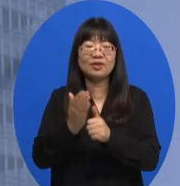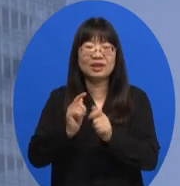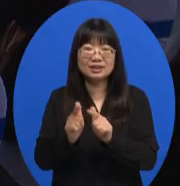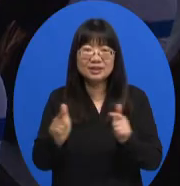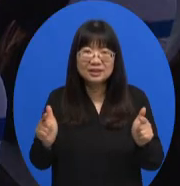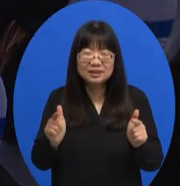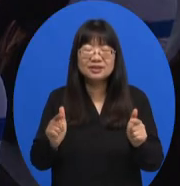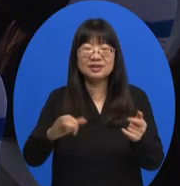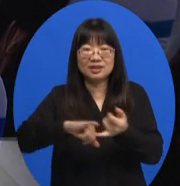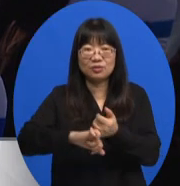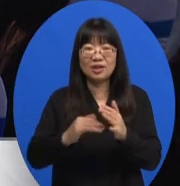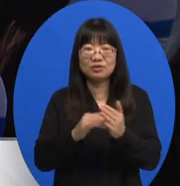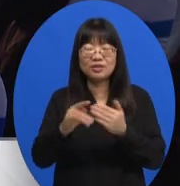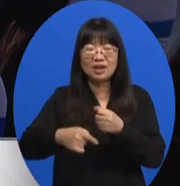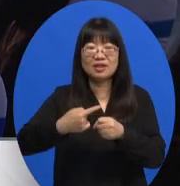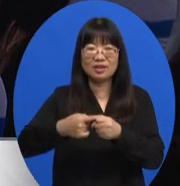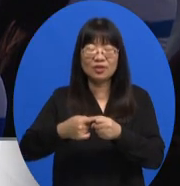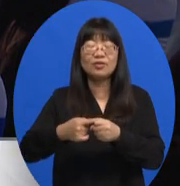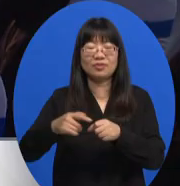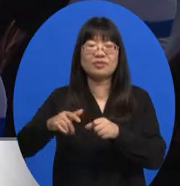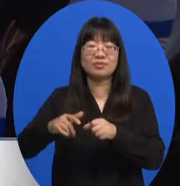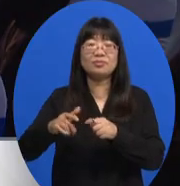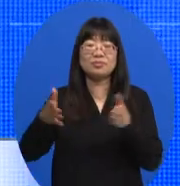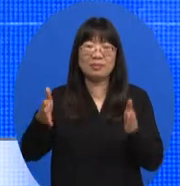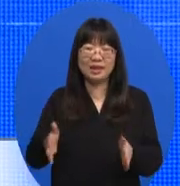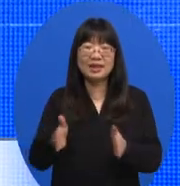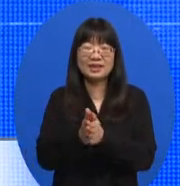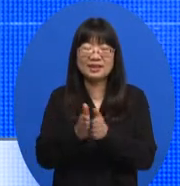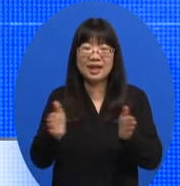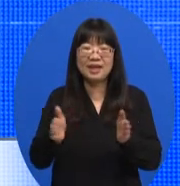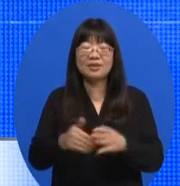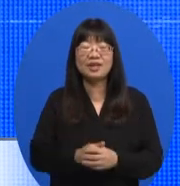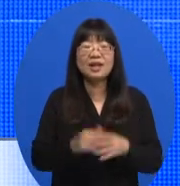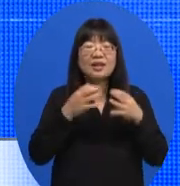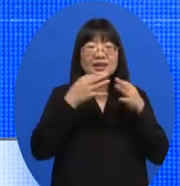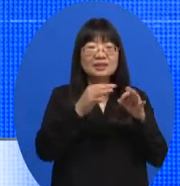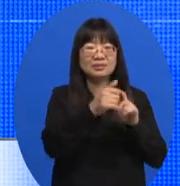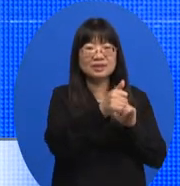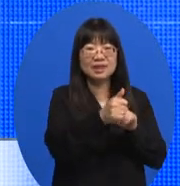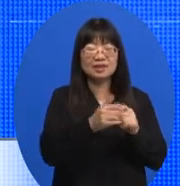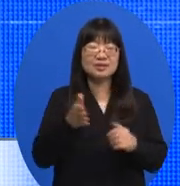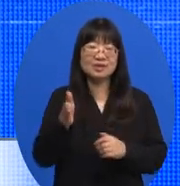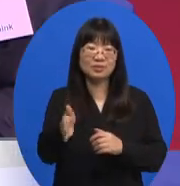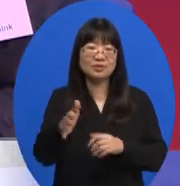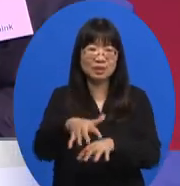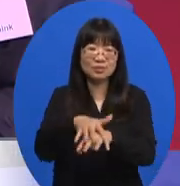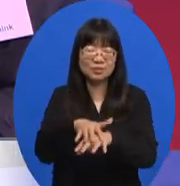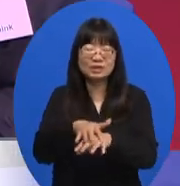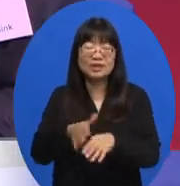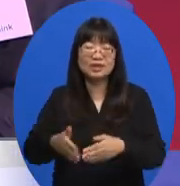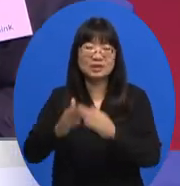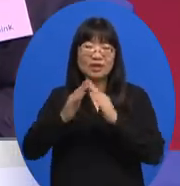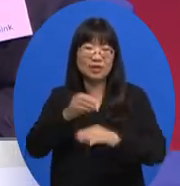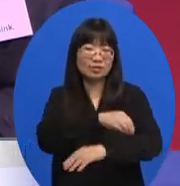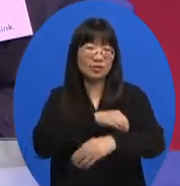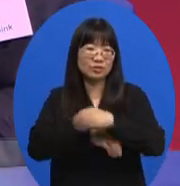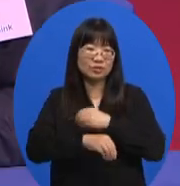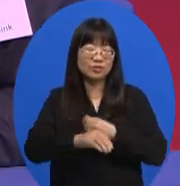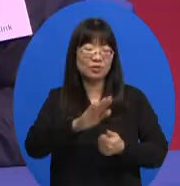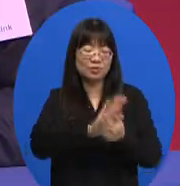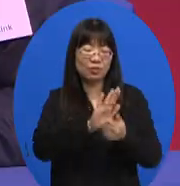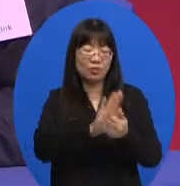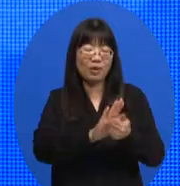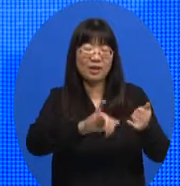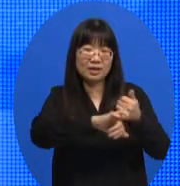만입니다. 착공식에 참석한 김동연 경기도지사는 전담 조직 신설 등 적극적 지원을 약속하며 환영의 뜻을